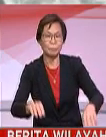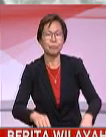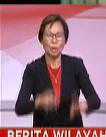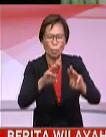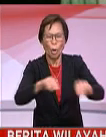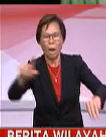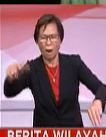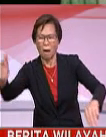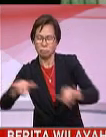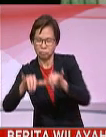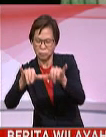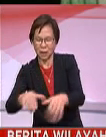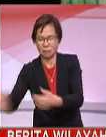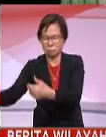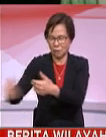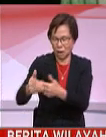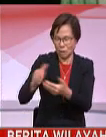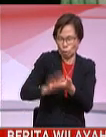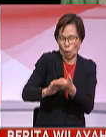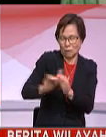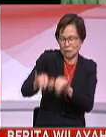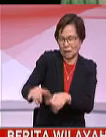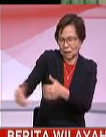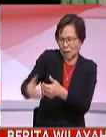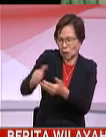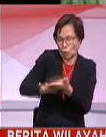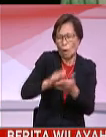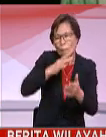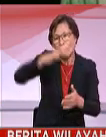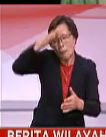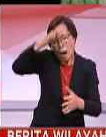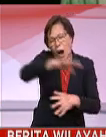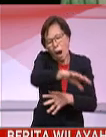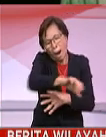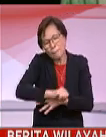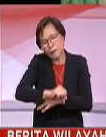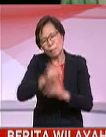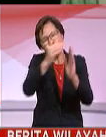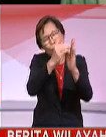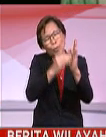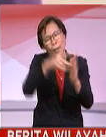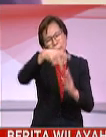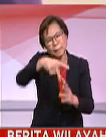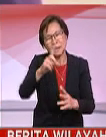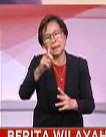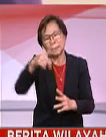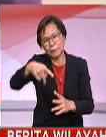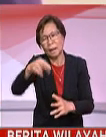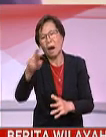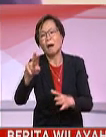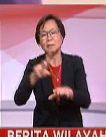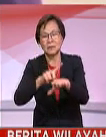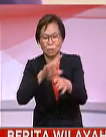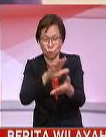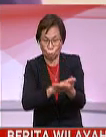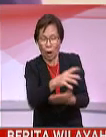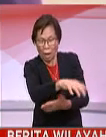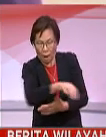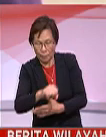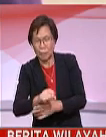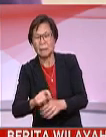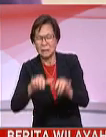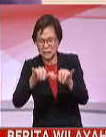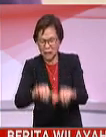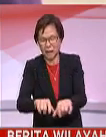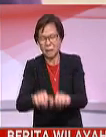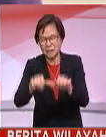murid lain yang tinggal berhampiran sekolah, ibu bapa mengambil sendiri modul PDPR di sekolah. Manakala yang